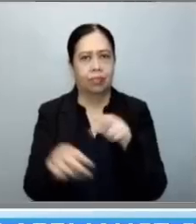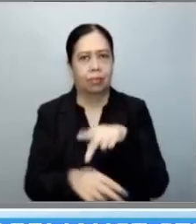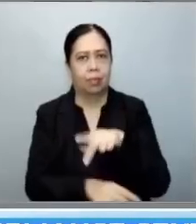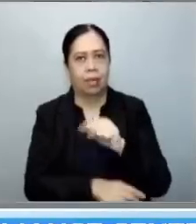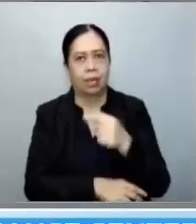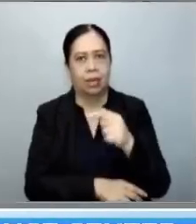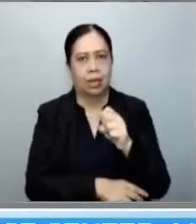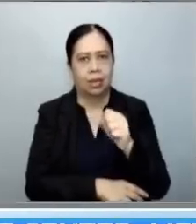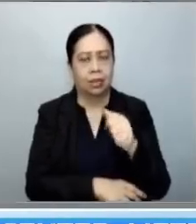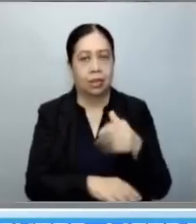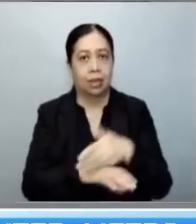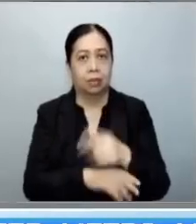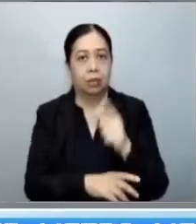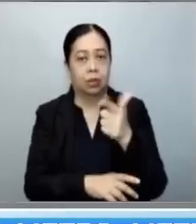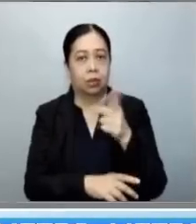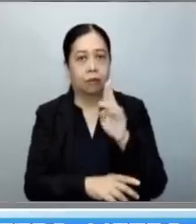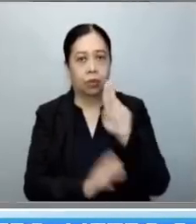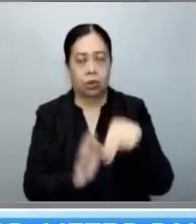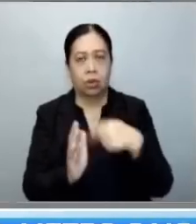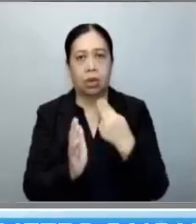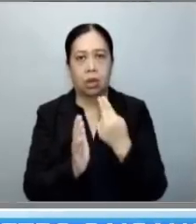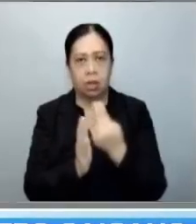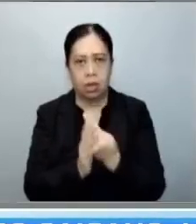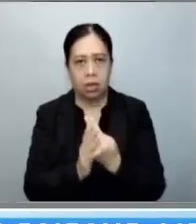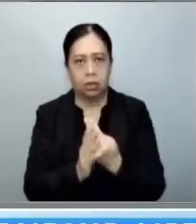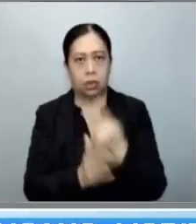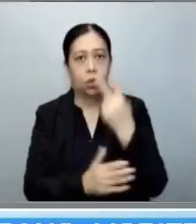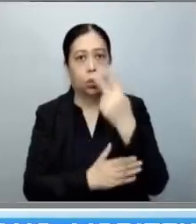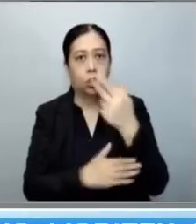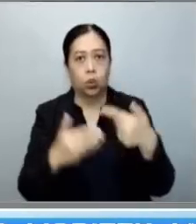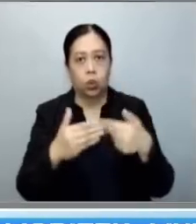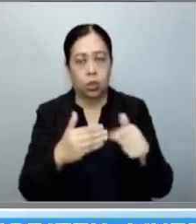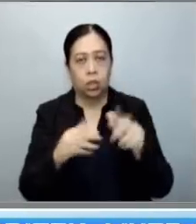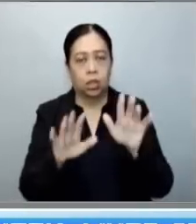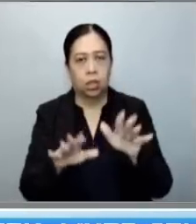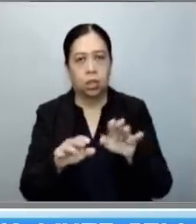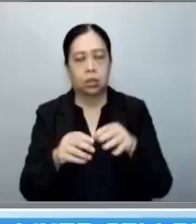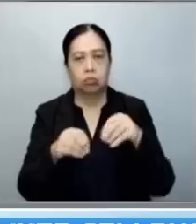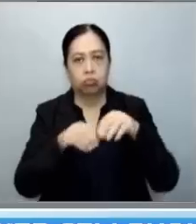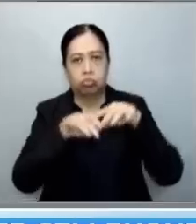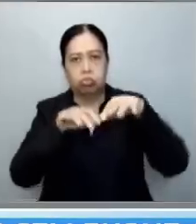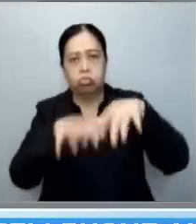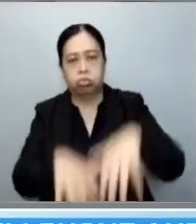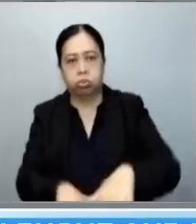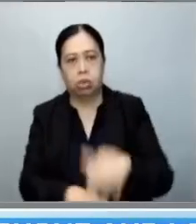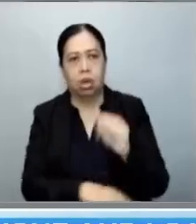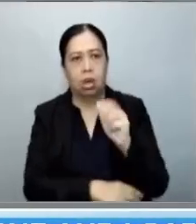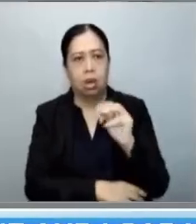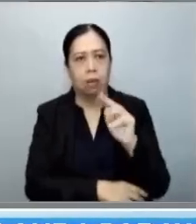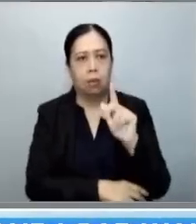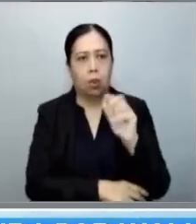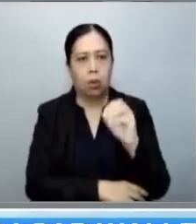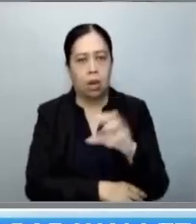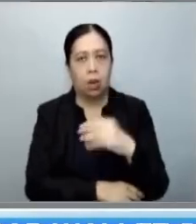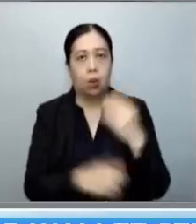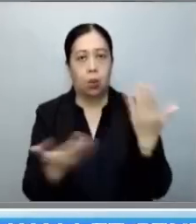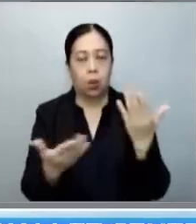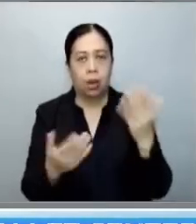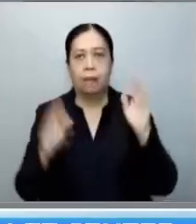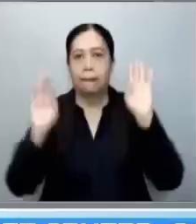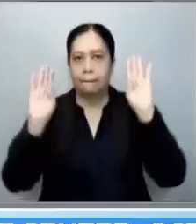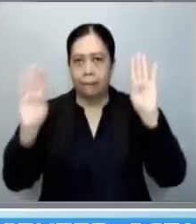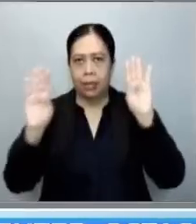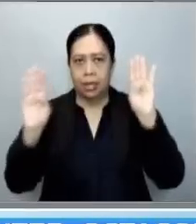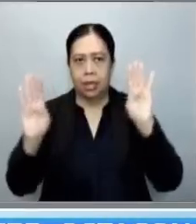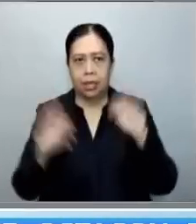ang 24 oras. Dalawang gates ang nagbukas ngayon sa Ambuklaw Reservoir sa Bokot, Benguet. May tig isang gate